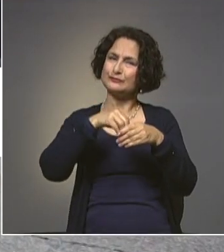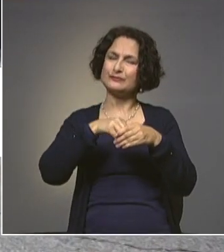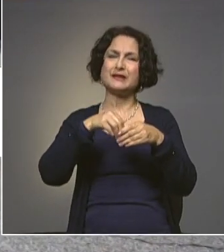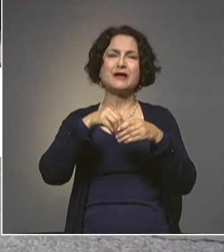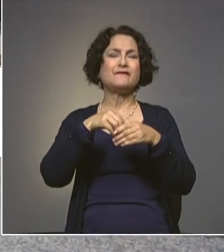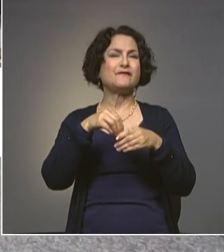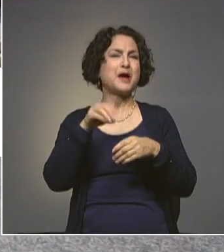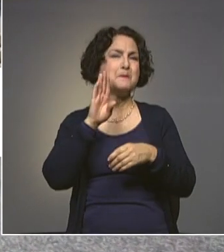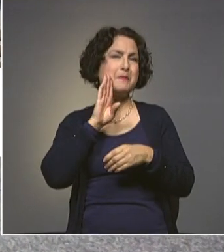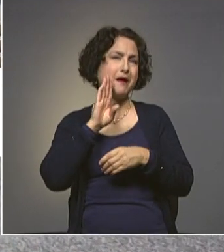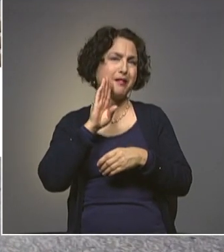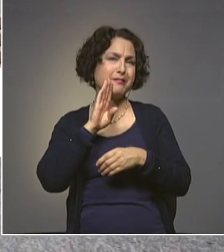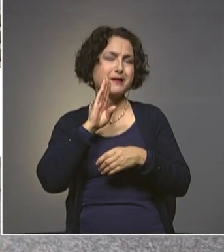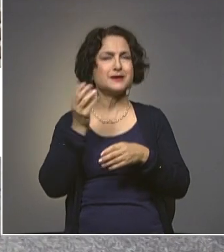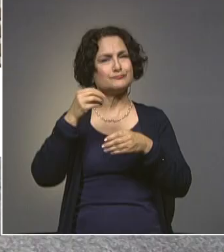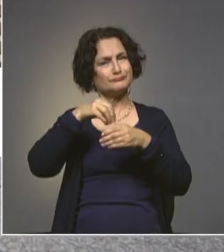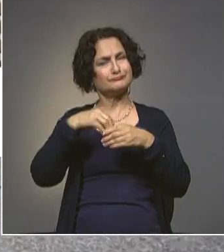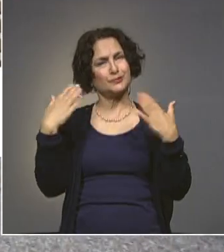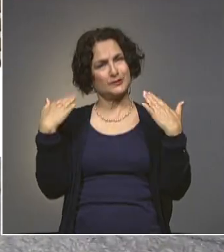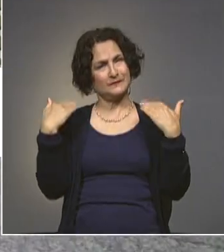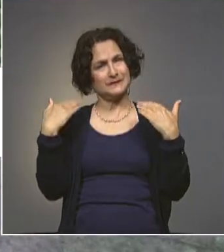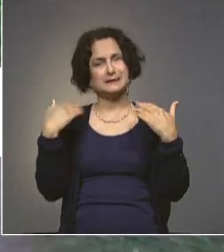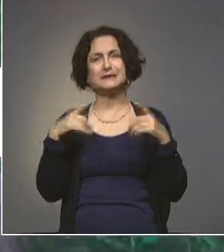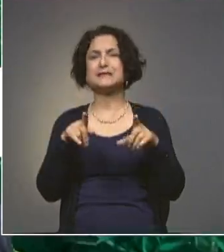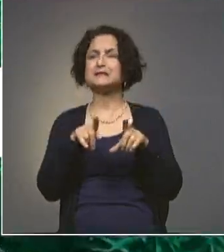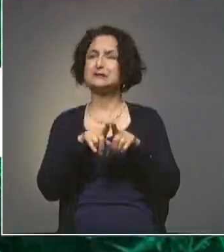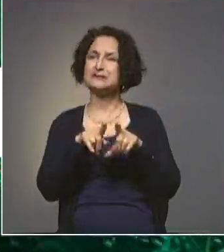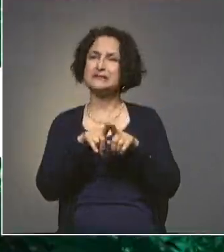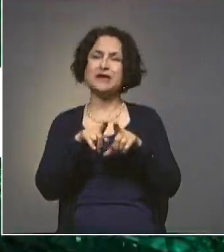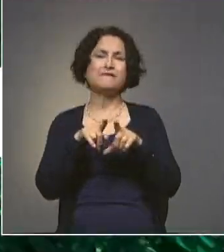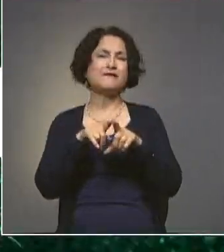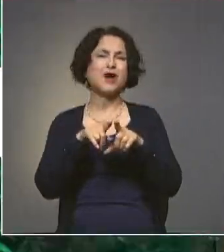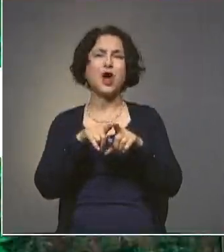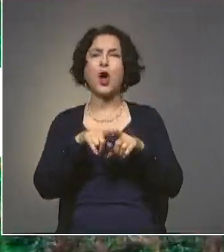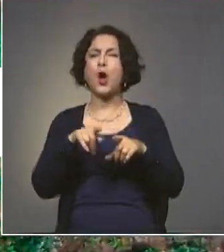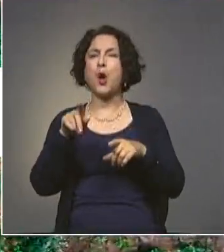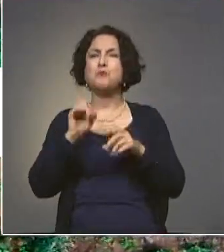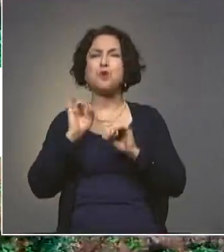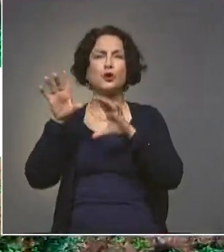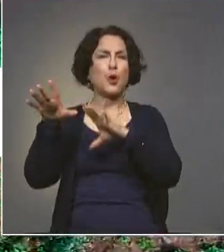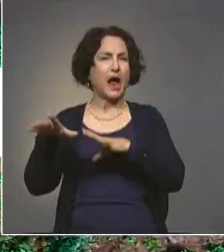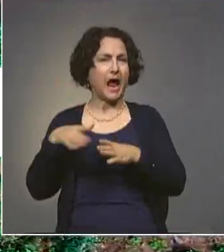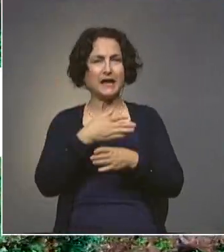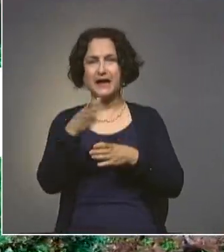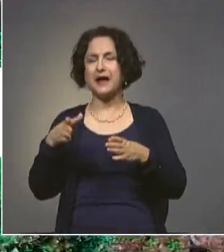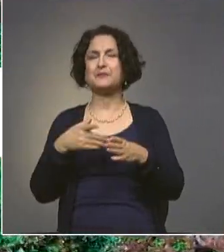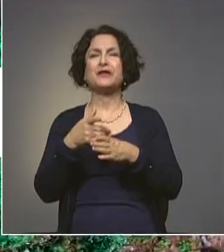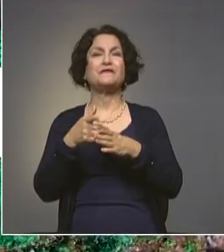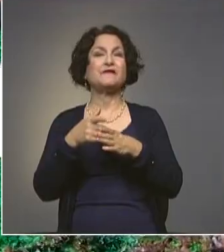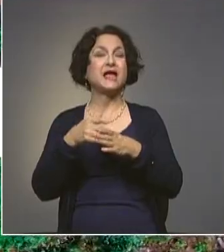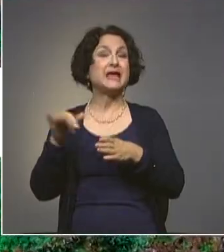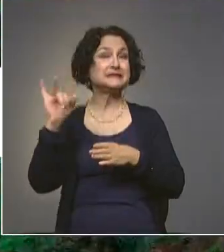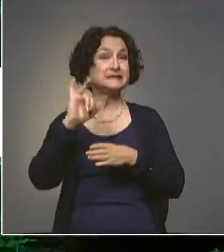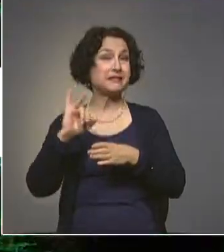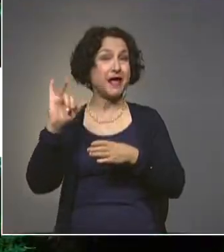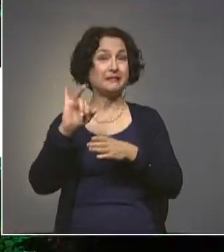в Белгия, Политехническия университет в Коимбра, Португалия, Аграрния университет от Исландия,